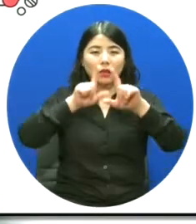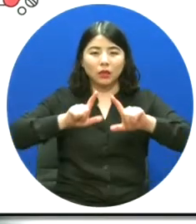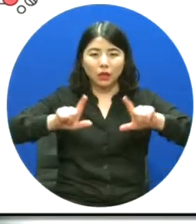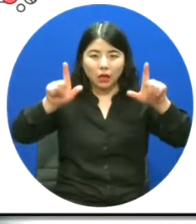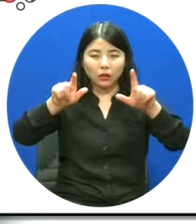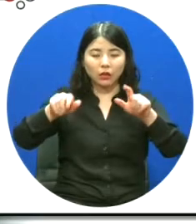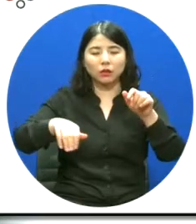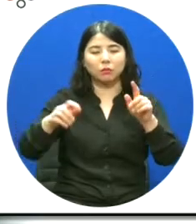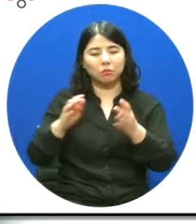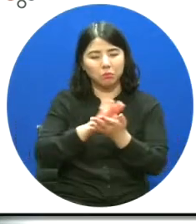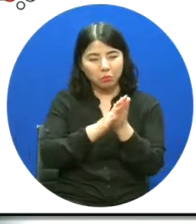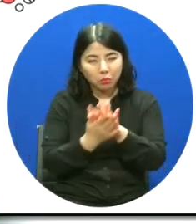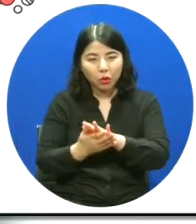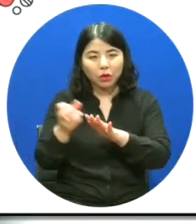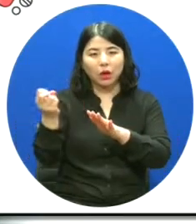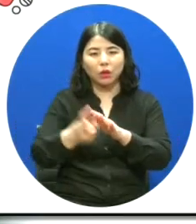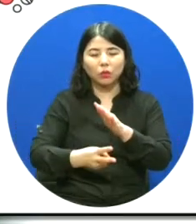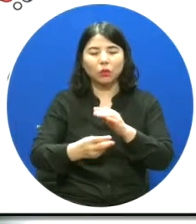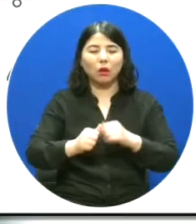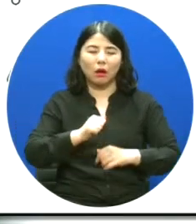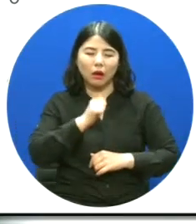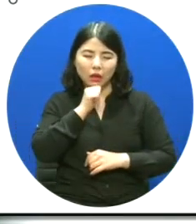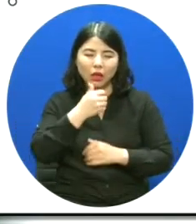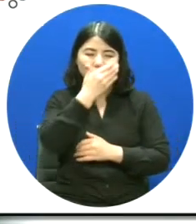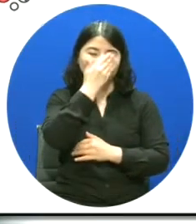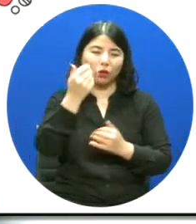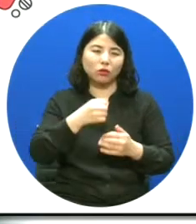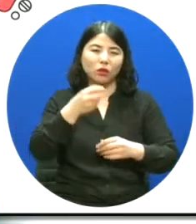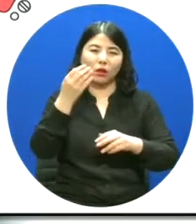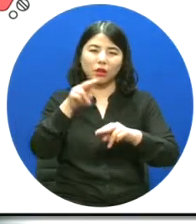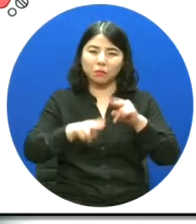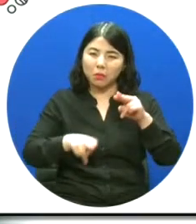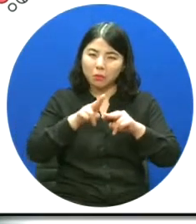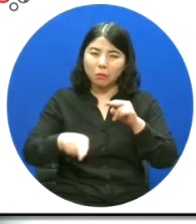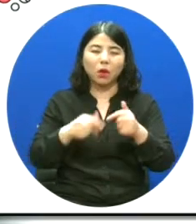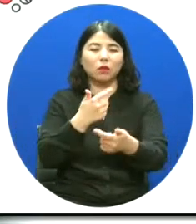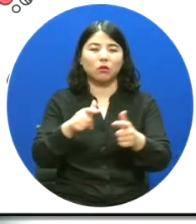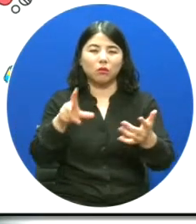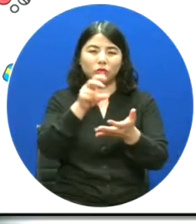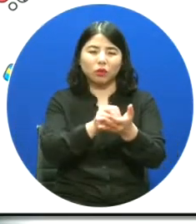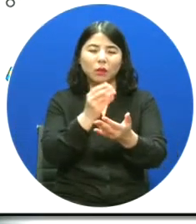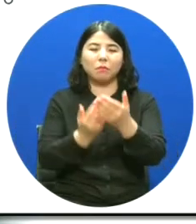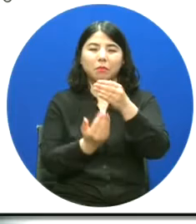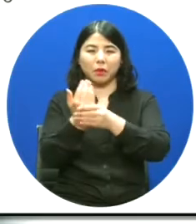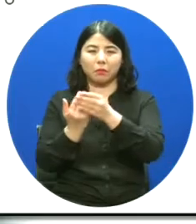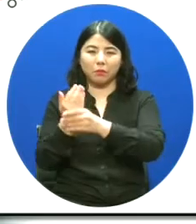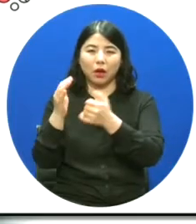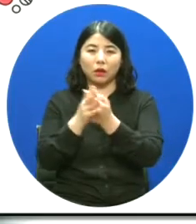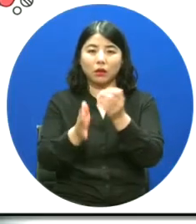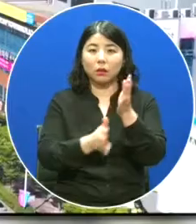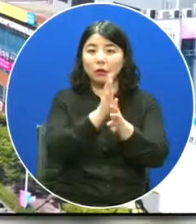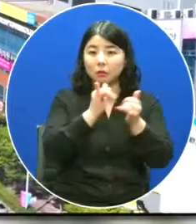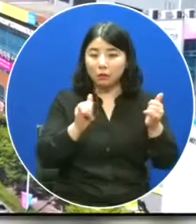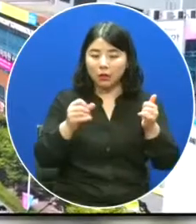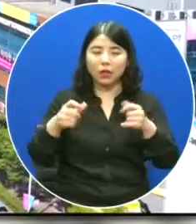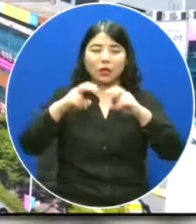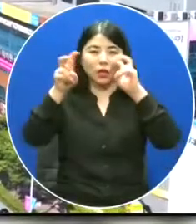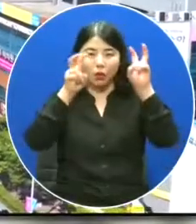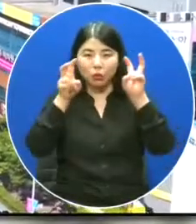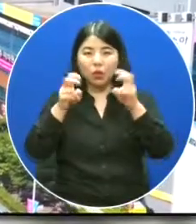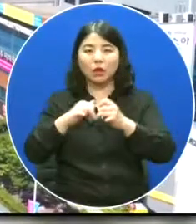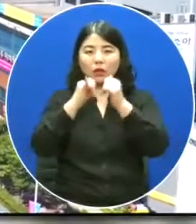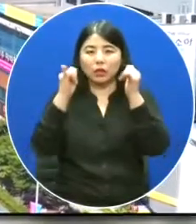기후변화와 환경생태계, 빈곤, 청년실업과 같은 다양한 문제들이 발생하면서 시민과 기업, 그리고